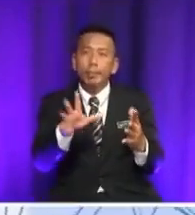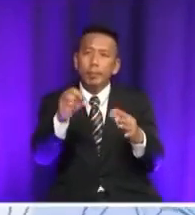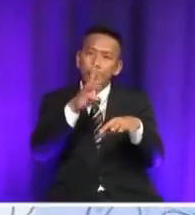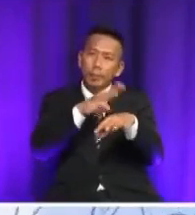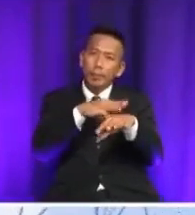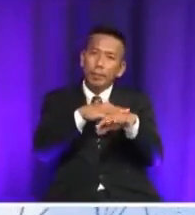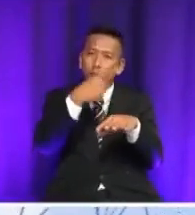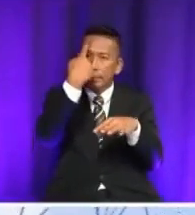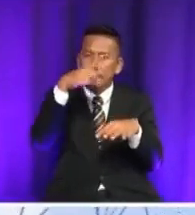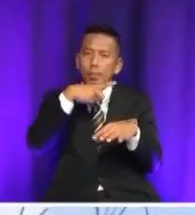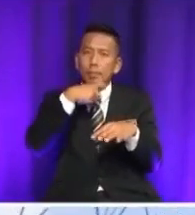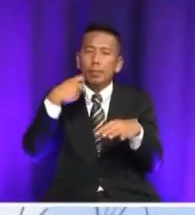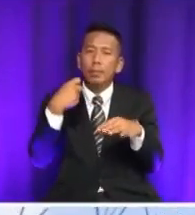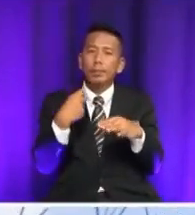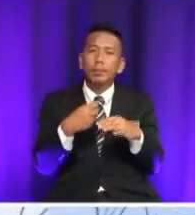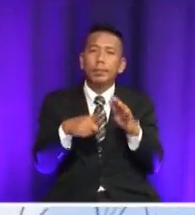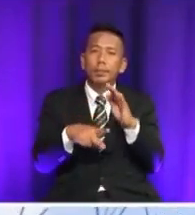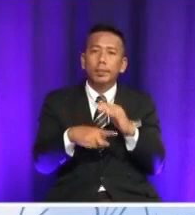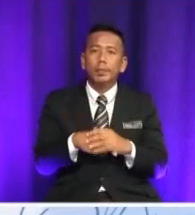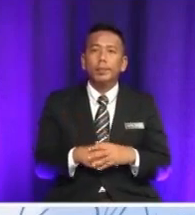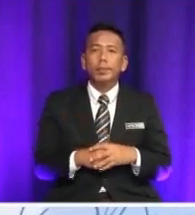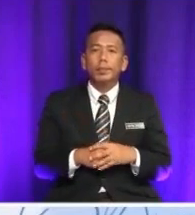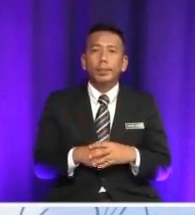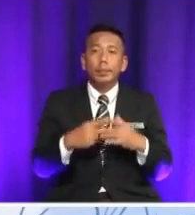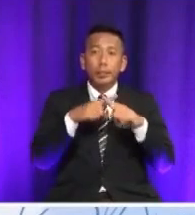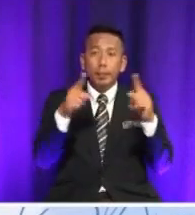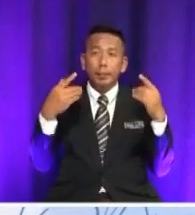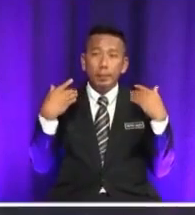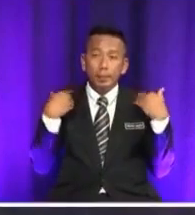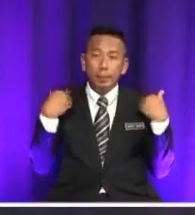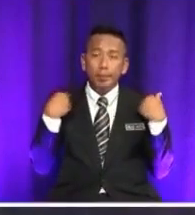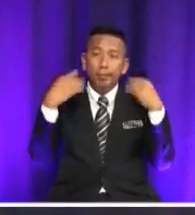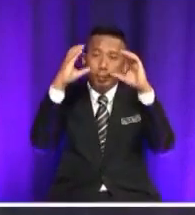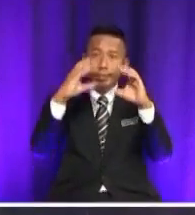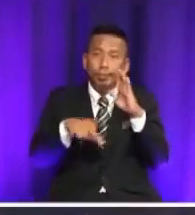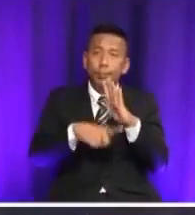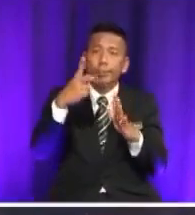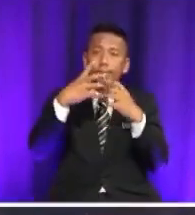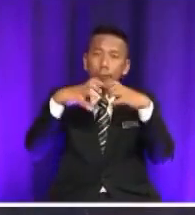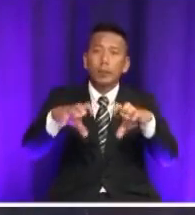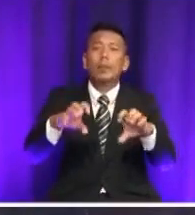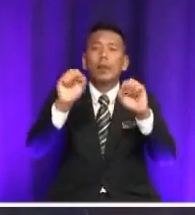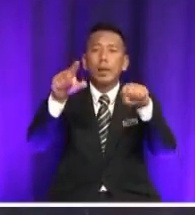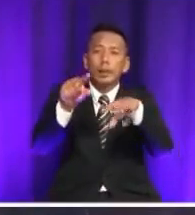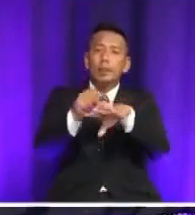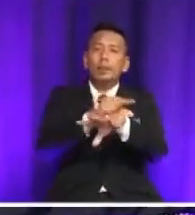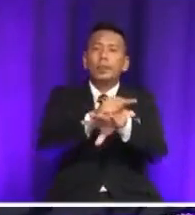beberapa jam lah supaya dia lengkap tapi ada option yang lebih cepat itu digunakan